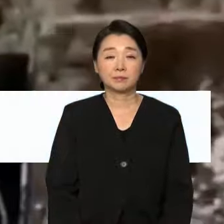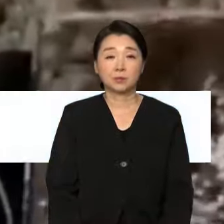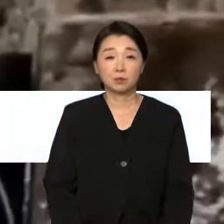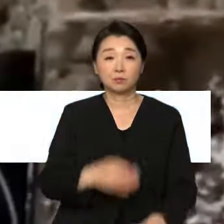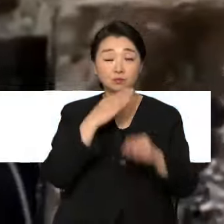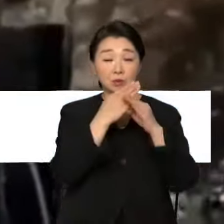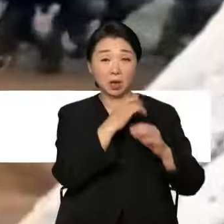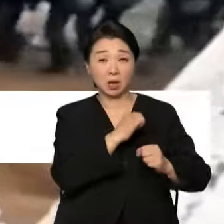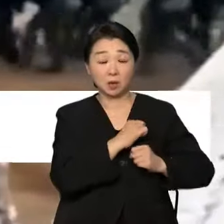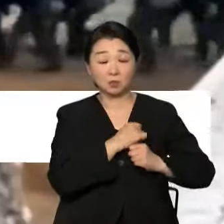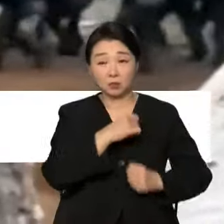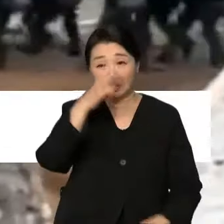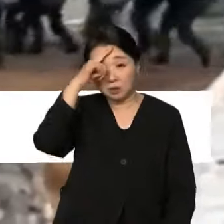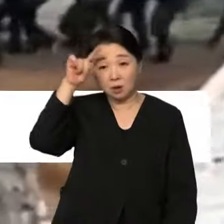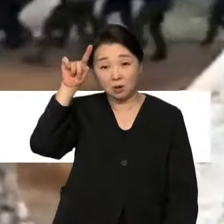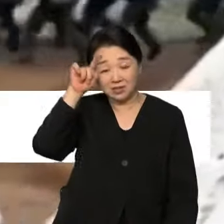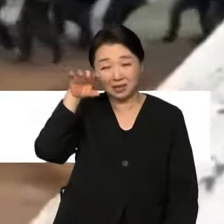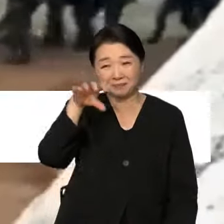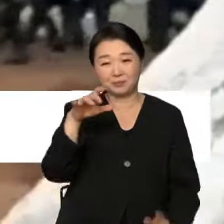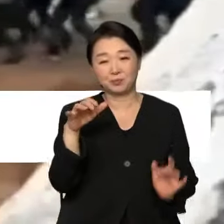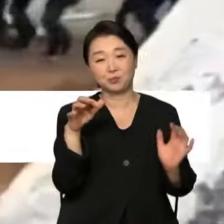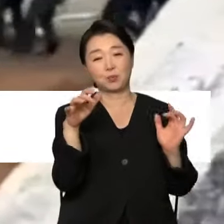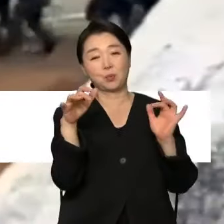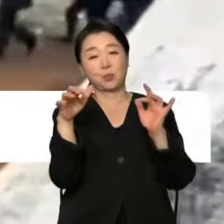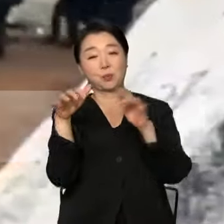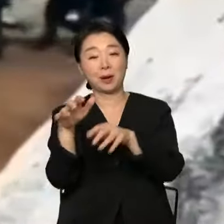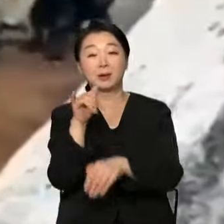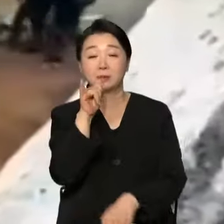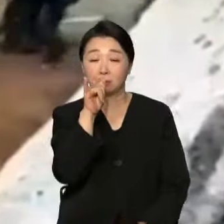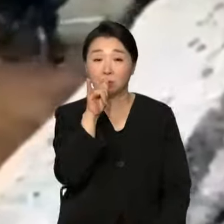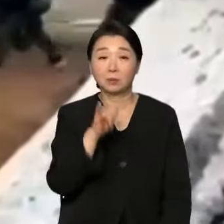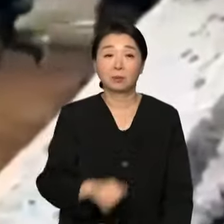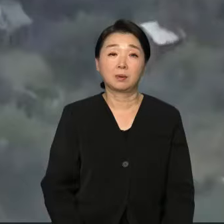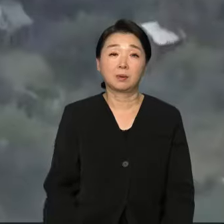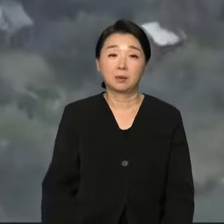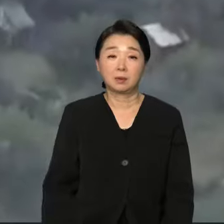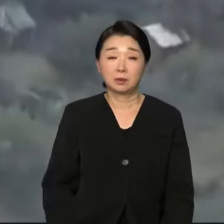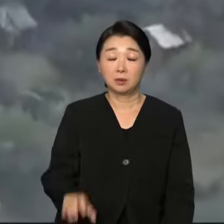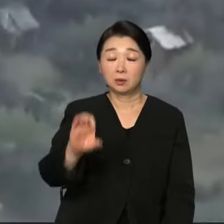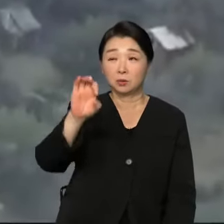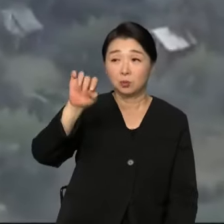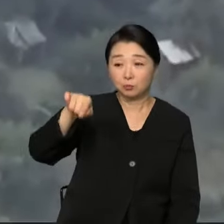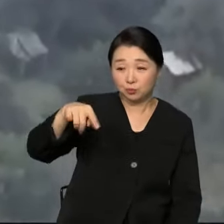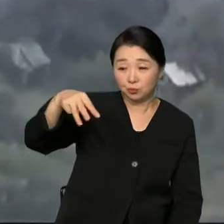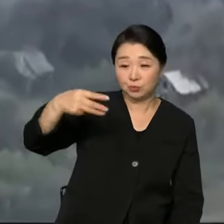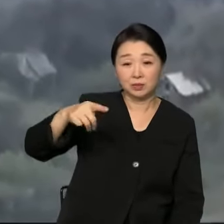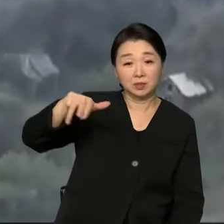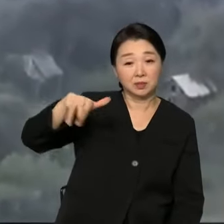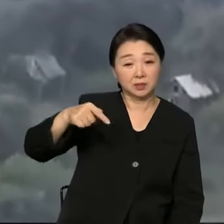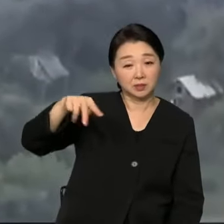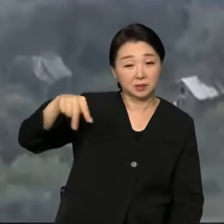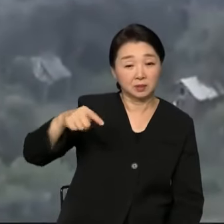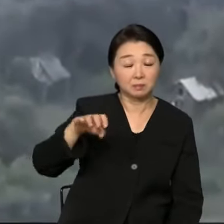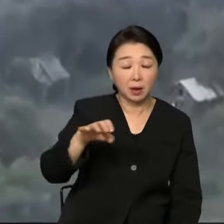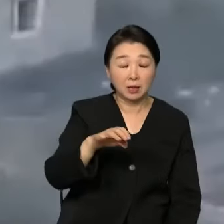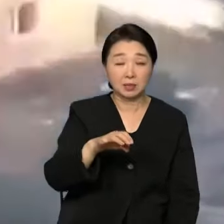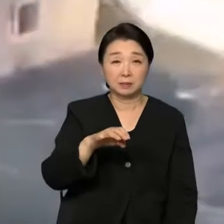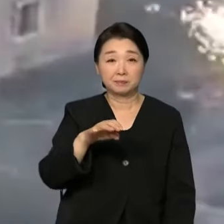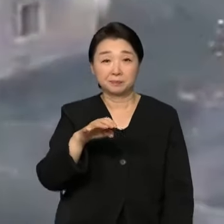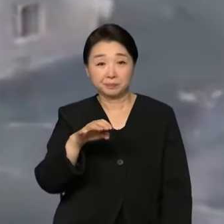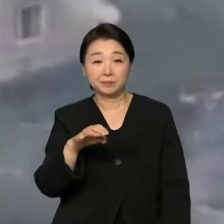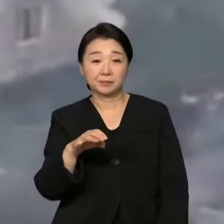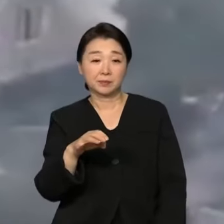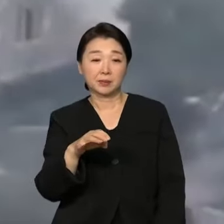북한군이 러시아 남서부 쿠르스크로 모이고 있는 것으로 전해졌습니다. 쿠르스크는 우크라이나군이 지난 8월 기습 공격해